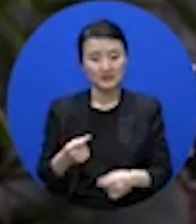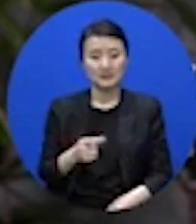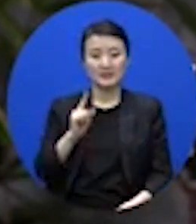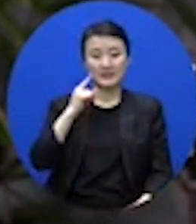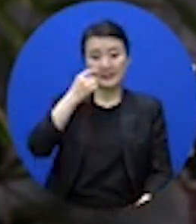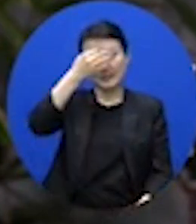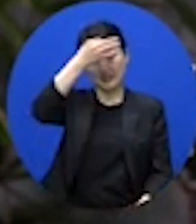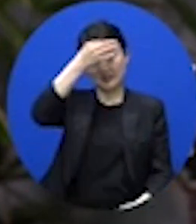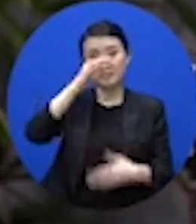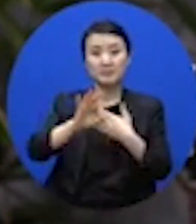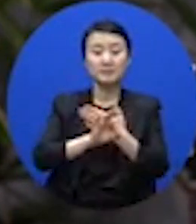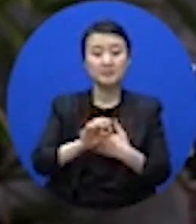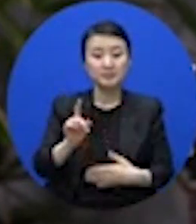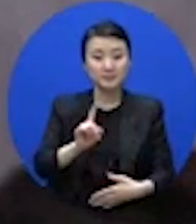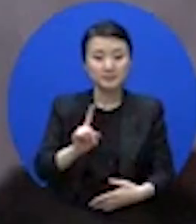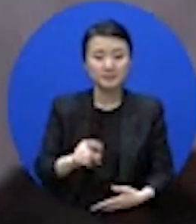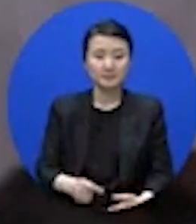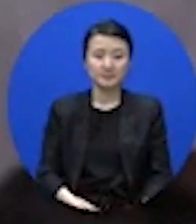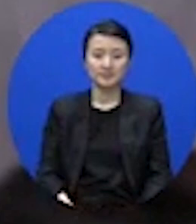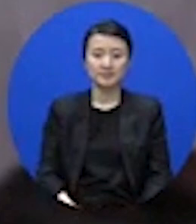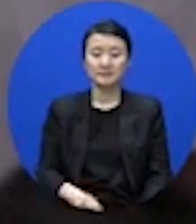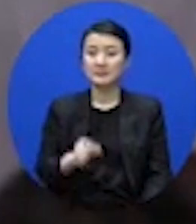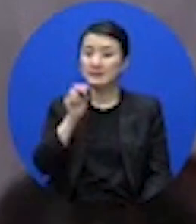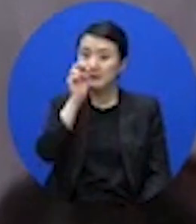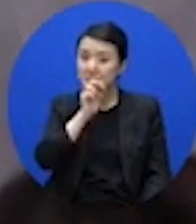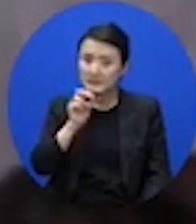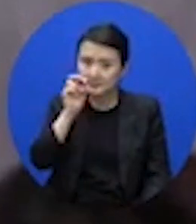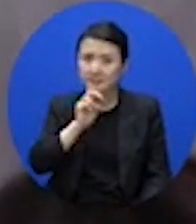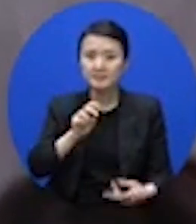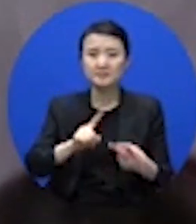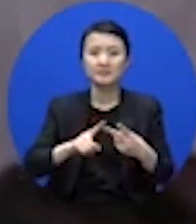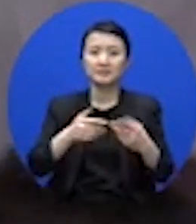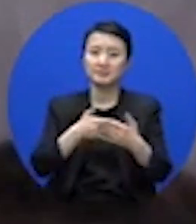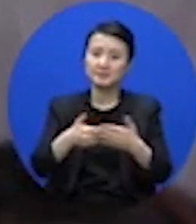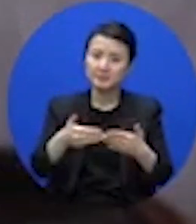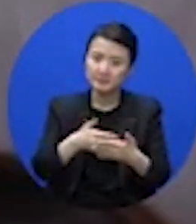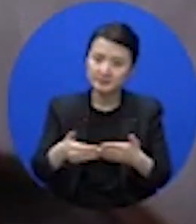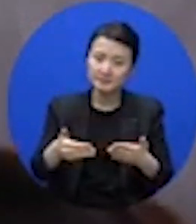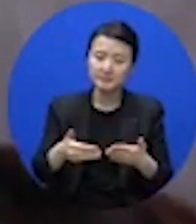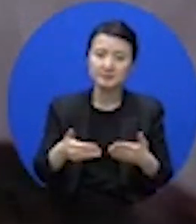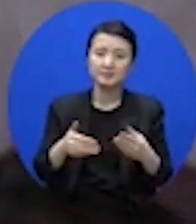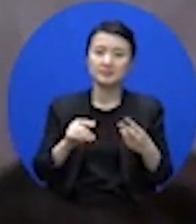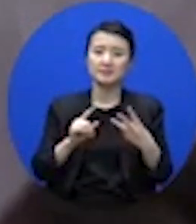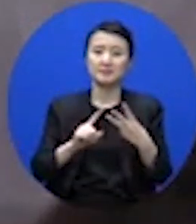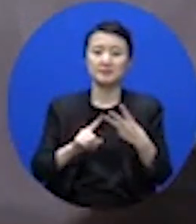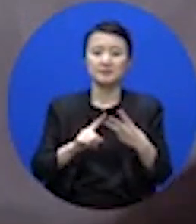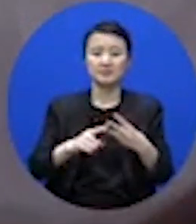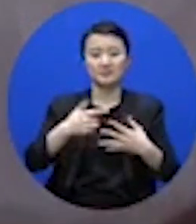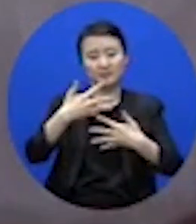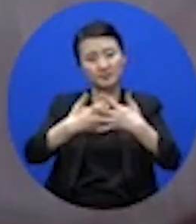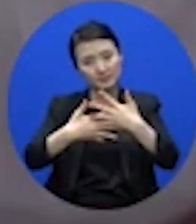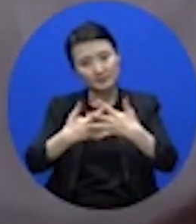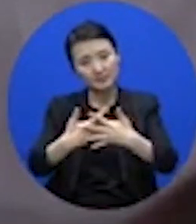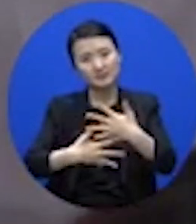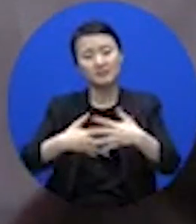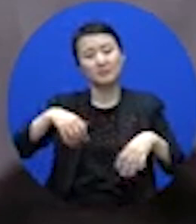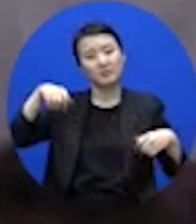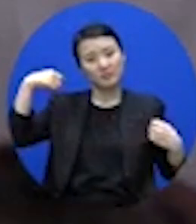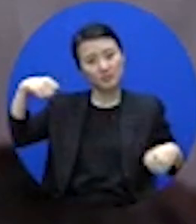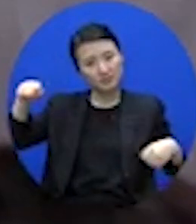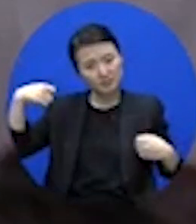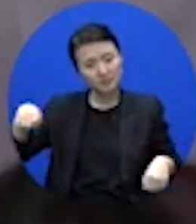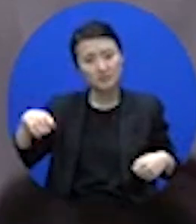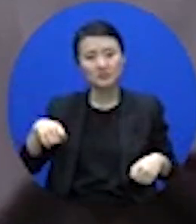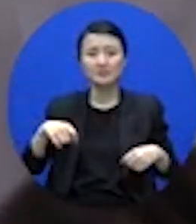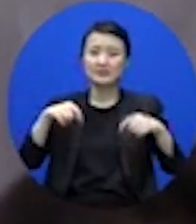안에는 여기 보시죠. 음악, 미술, 또 뭐예요? 영화, 연극, 무용,